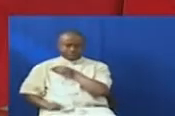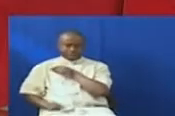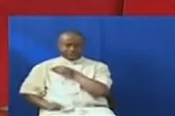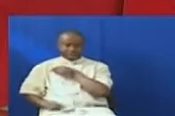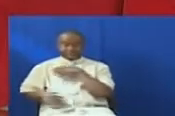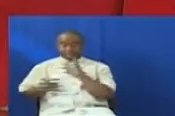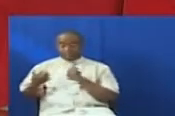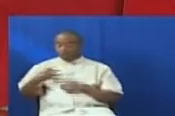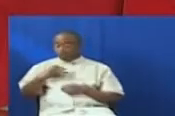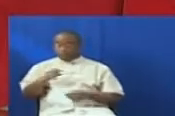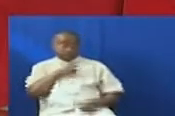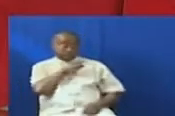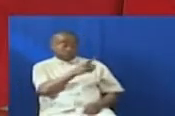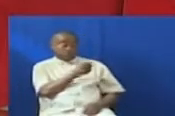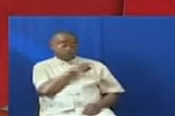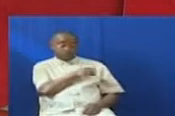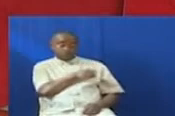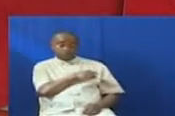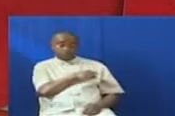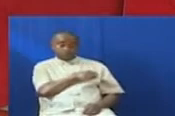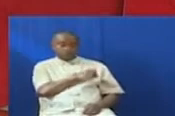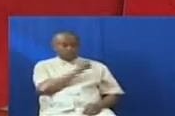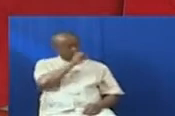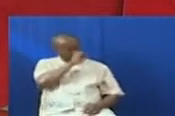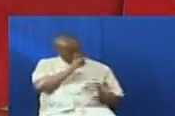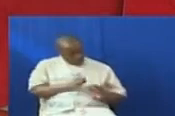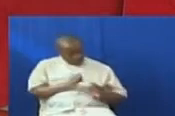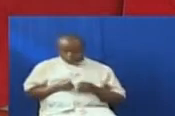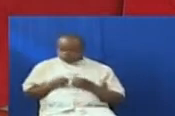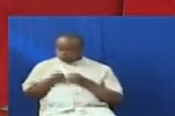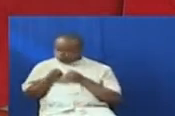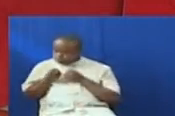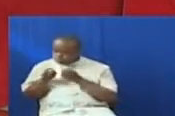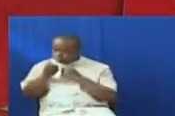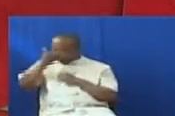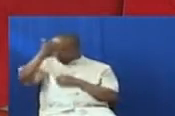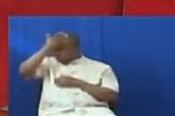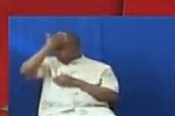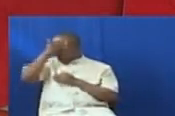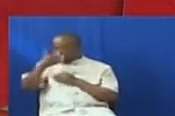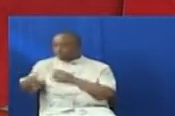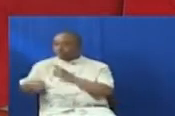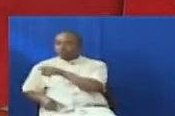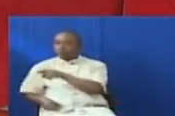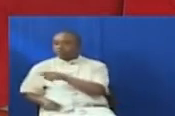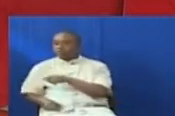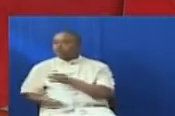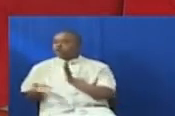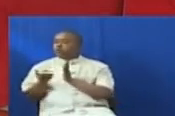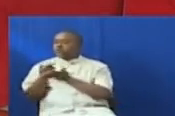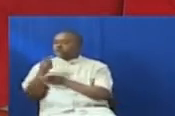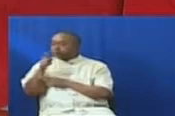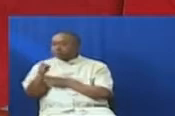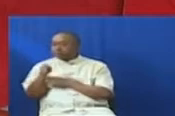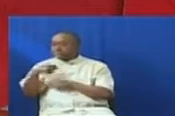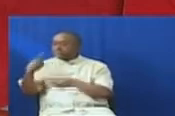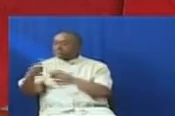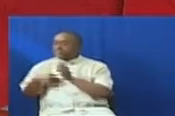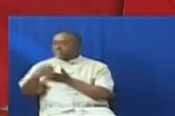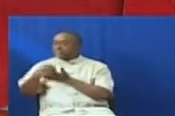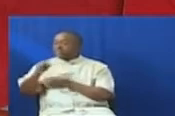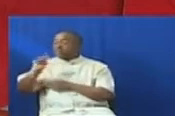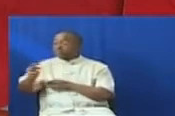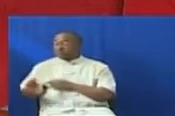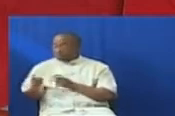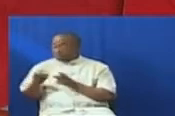waziri wa fedha atoe kipaumbele. Kwanza thamani ya ile miradi ni ndogo, fedha zinazohitajika ni